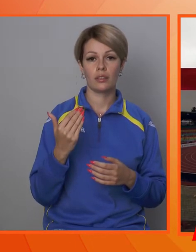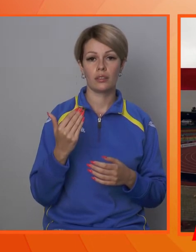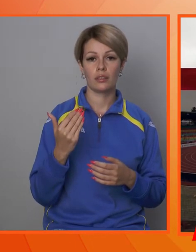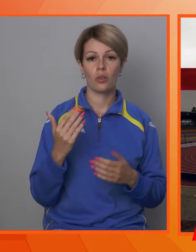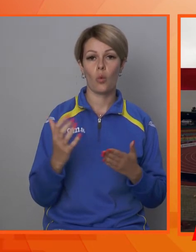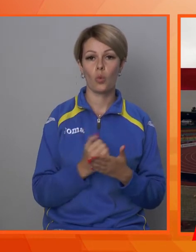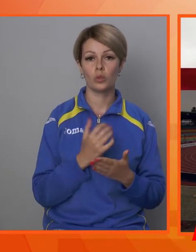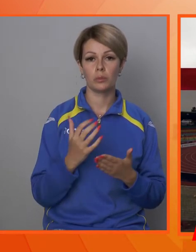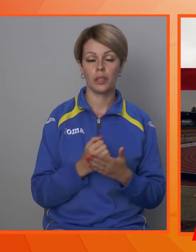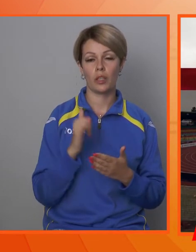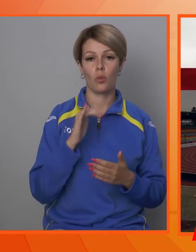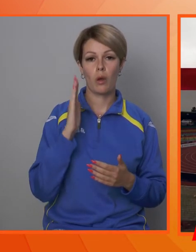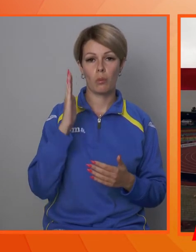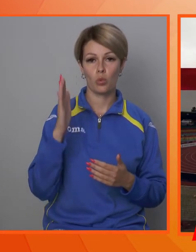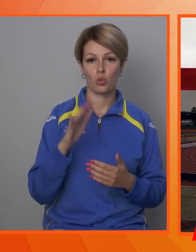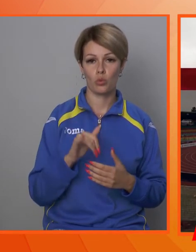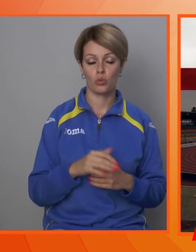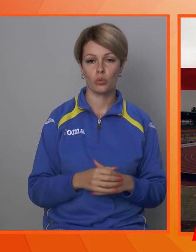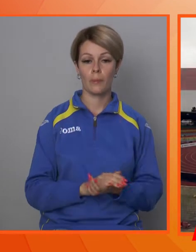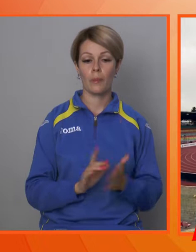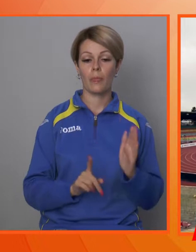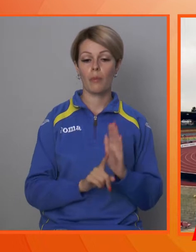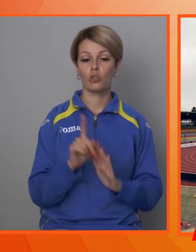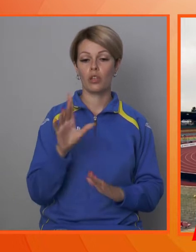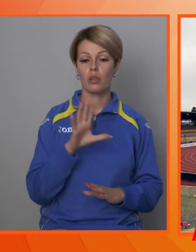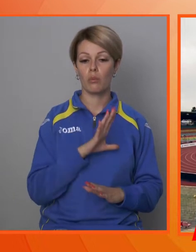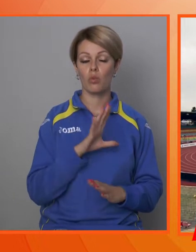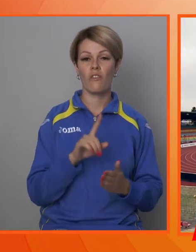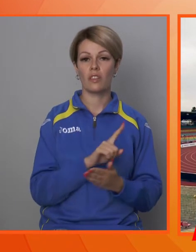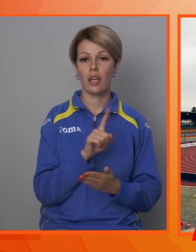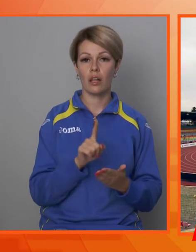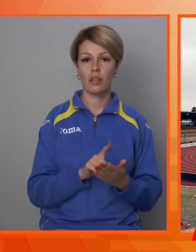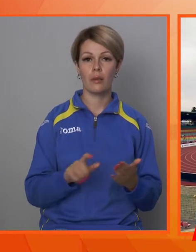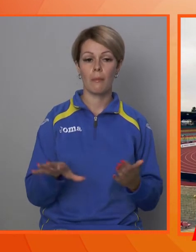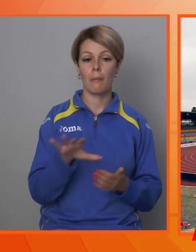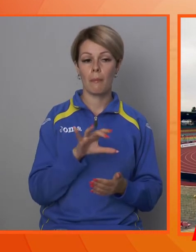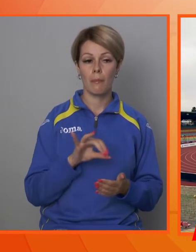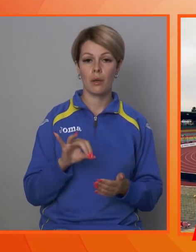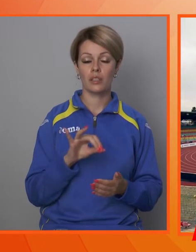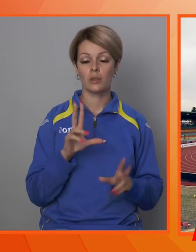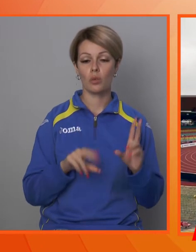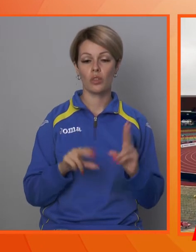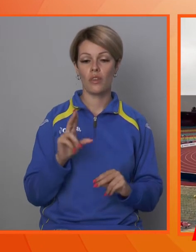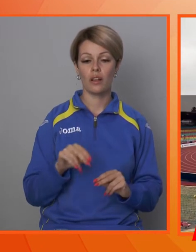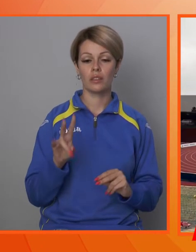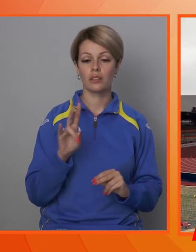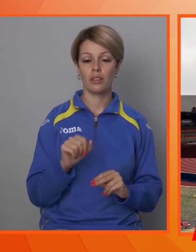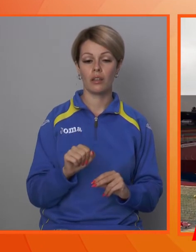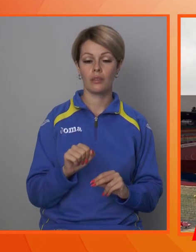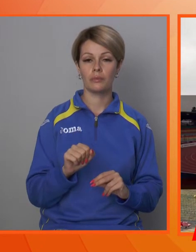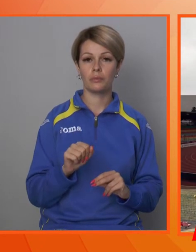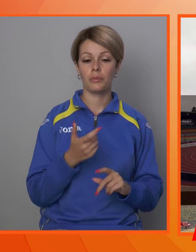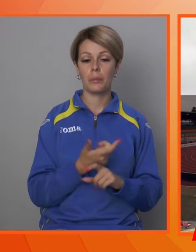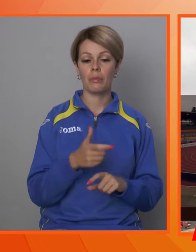їхні якісь успіхи у майбутньому. Такий початок був вдалий, і ми сподівались